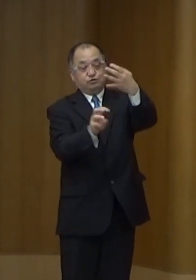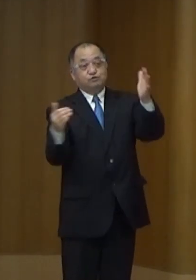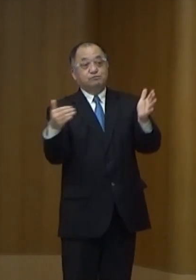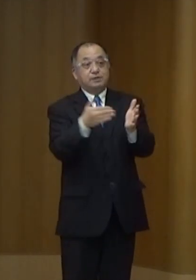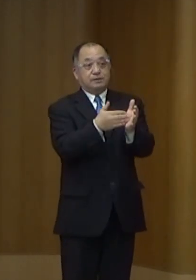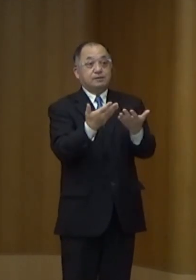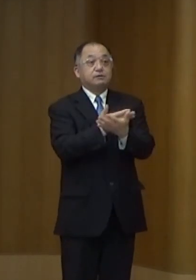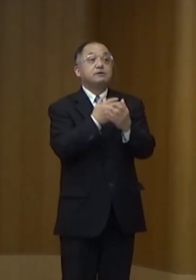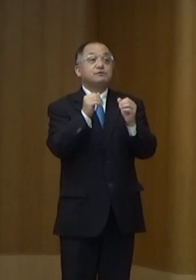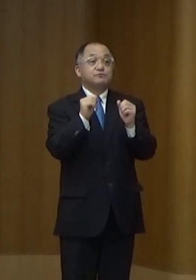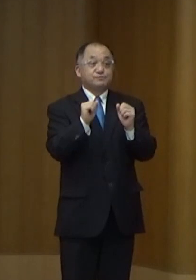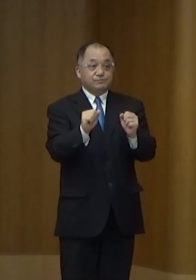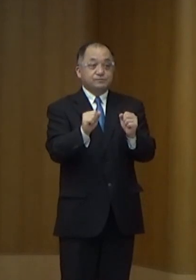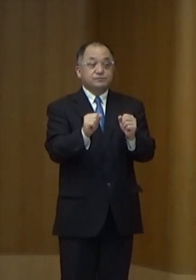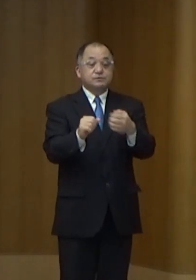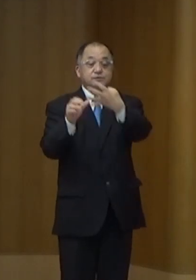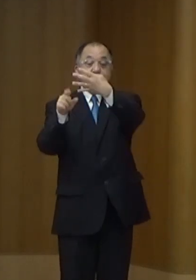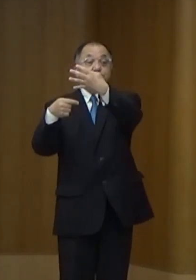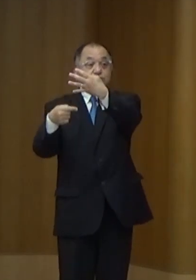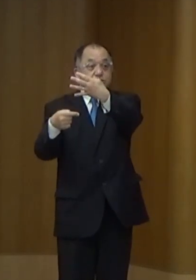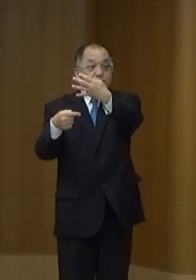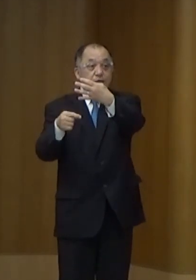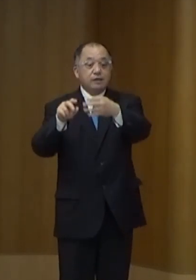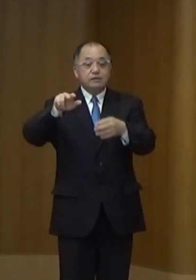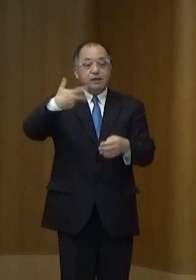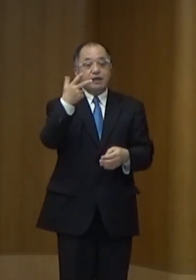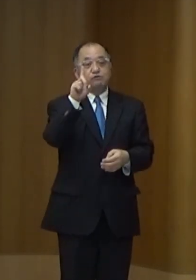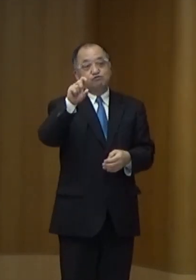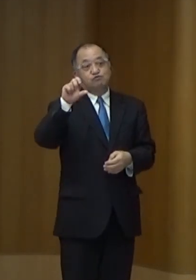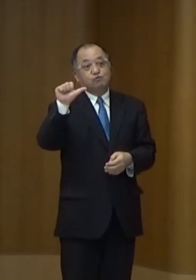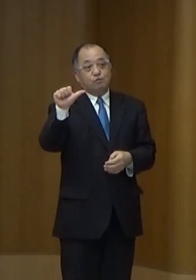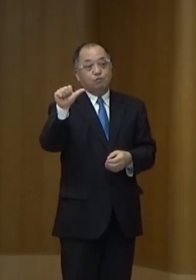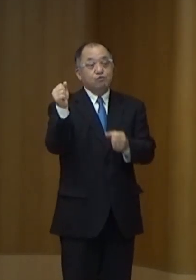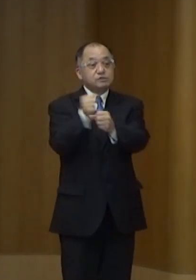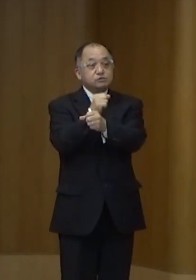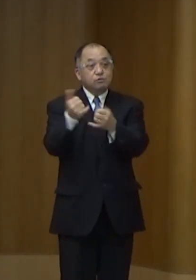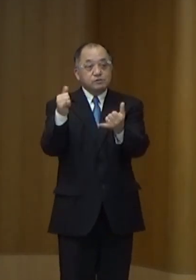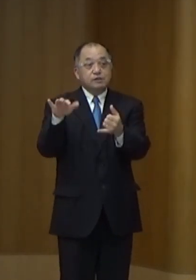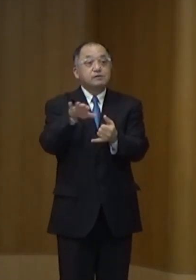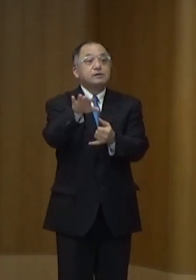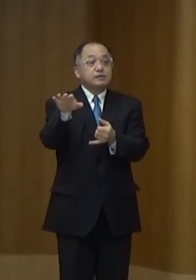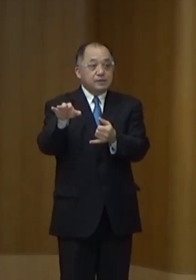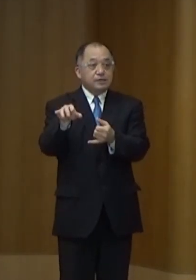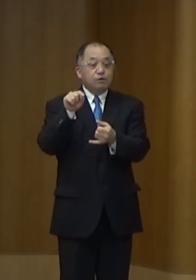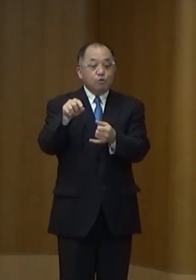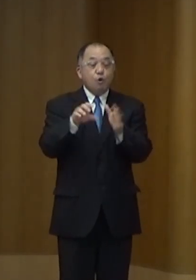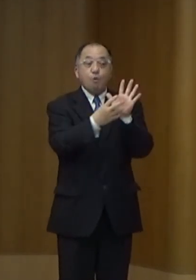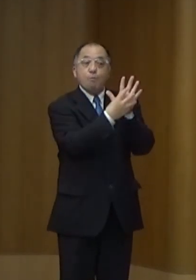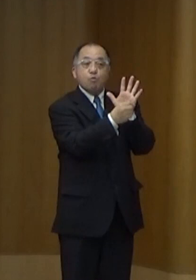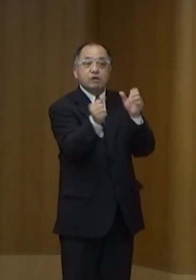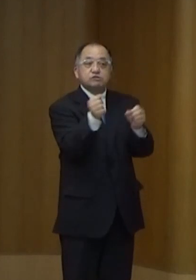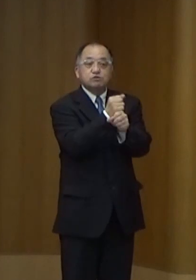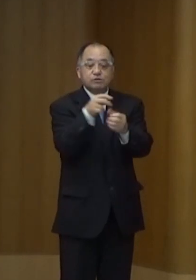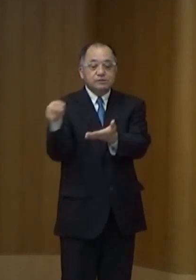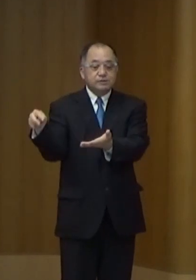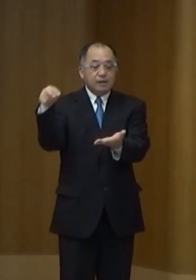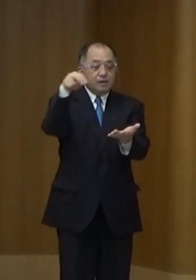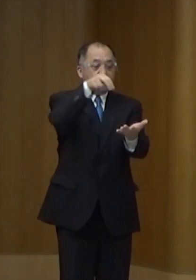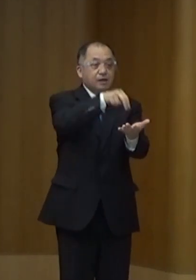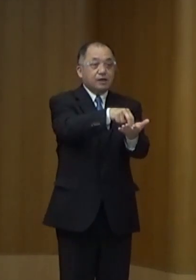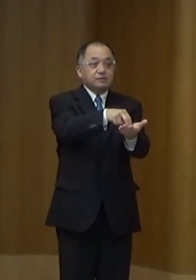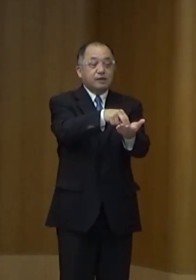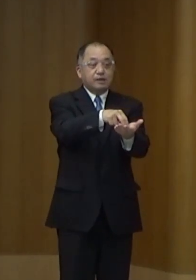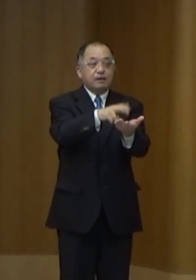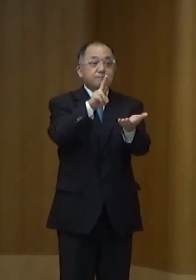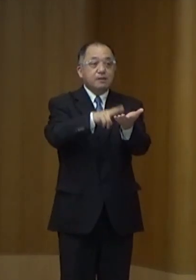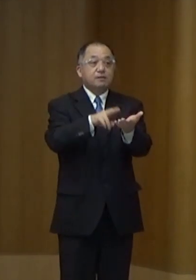。4月1日現在で715件の事業者の方々がこのモデル事業に参加をしていただ